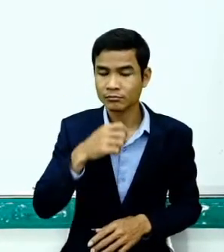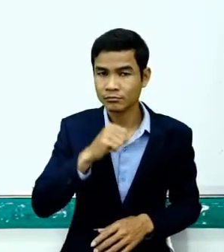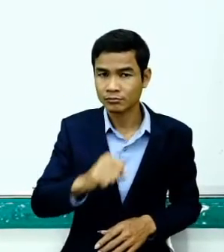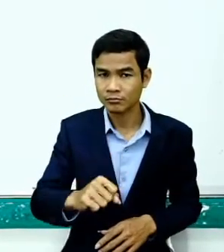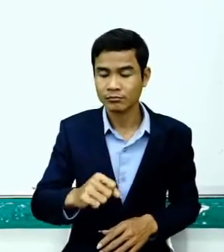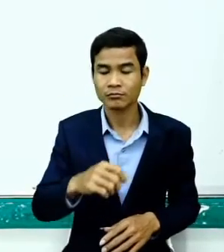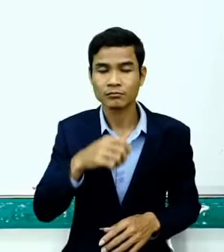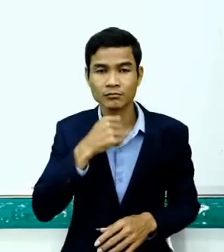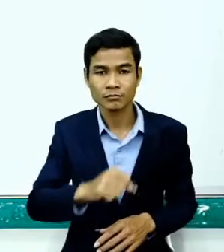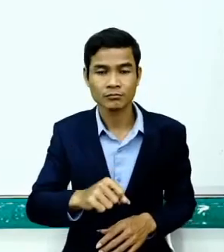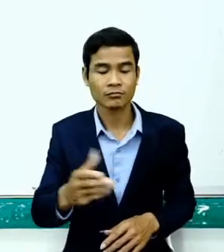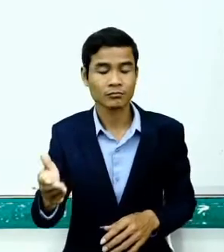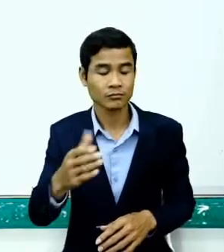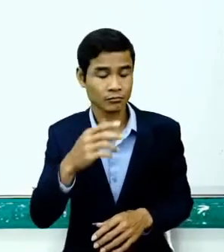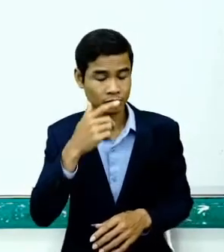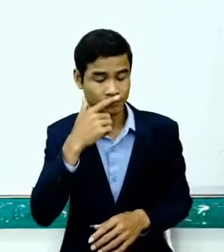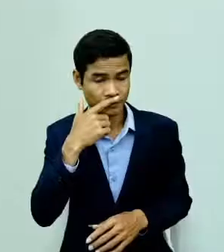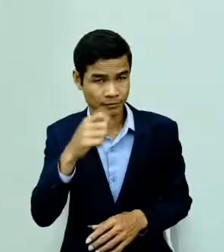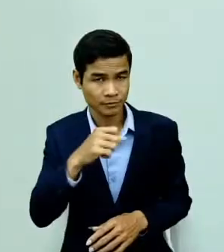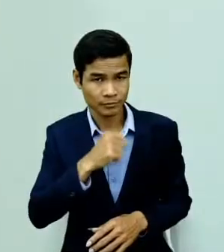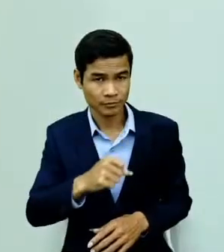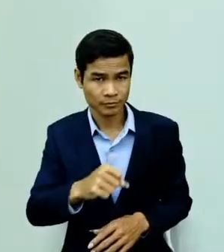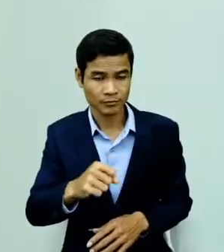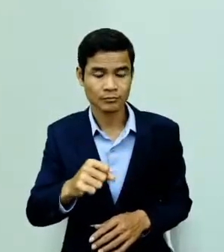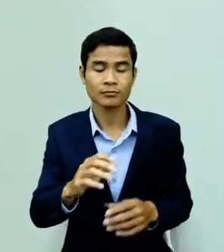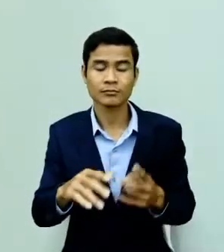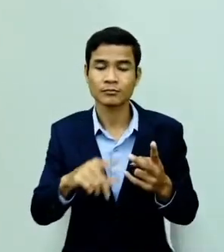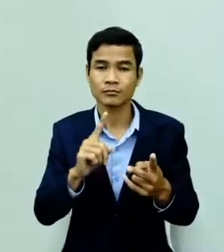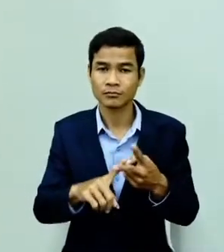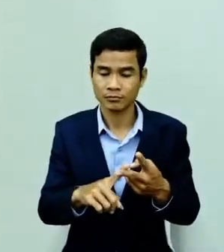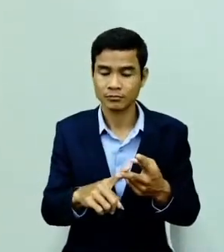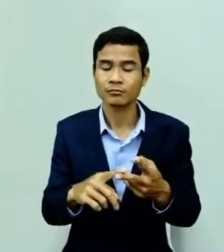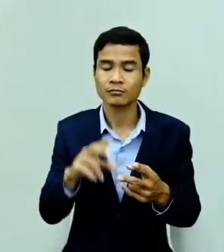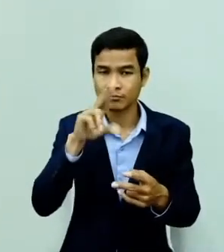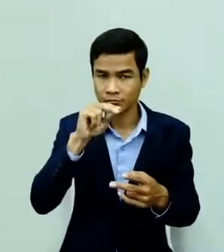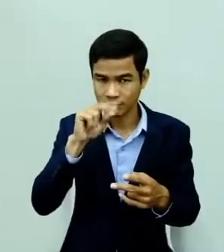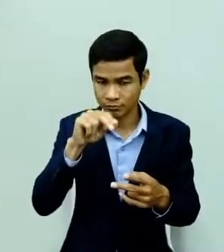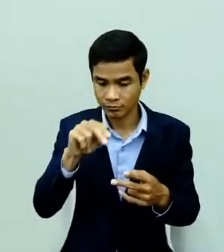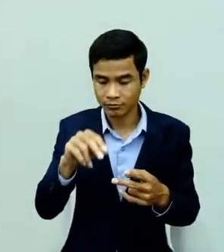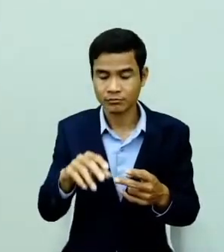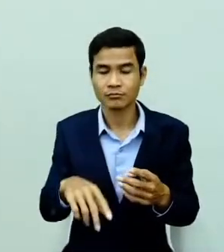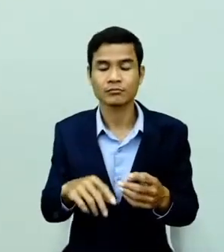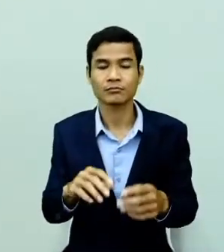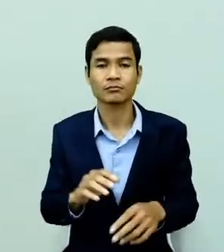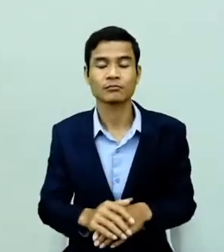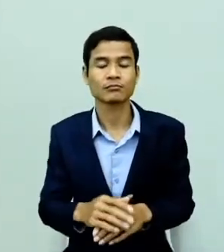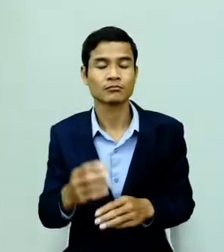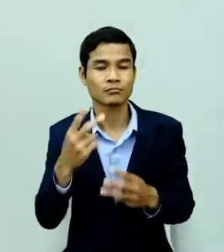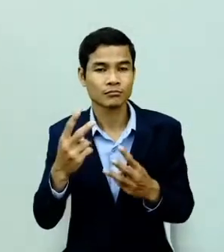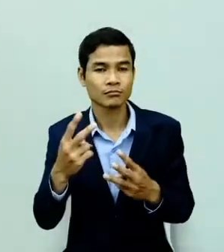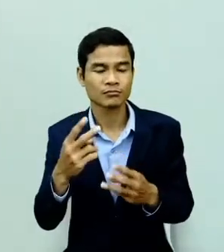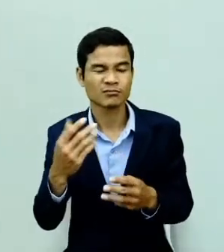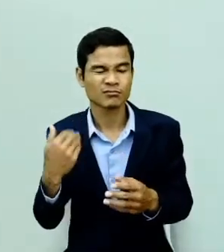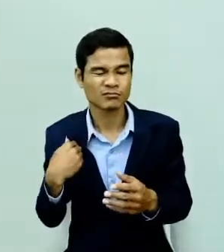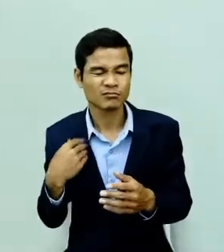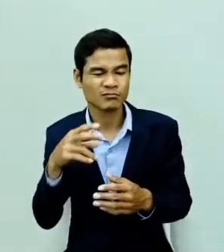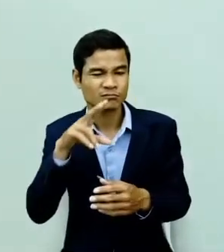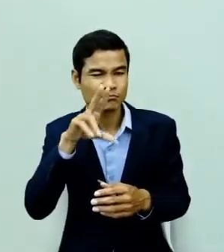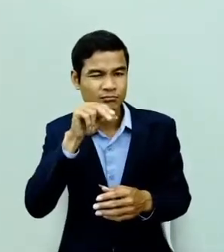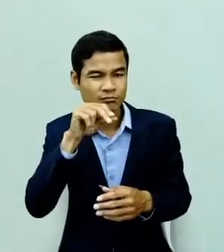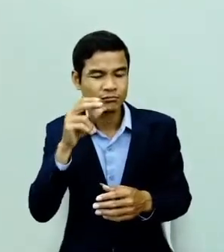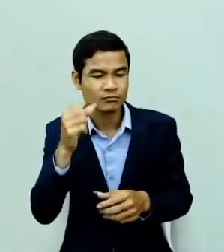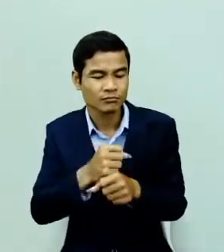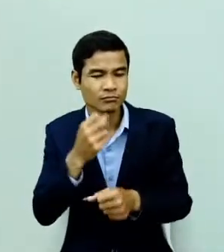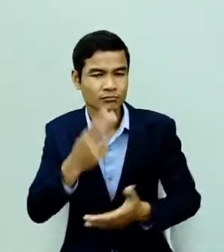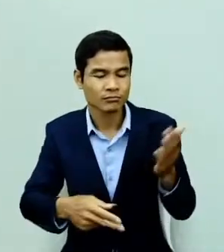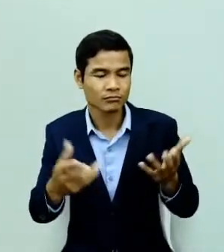ឃើញរូបអីទៀតកូនចាឃើញរូបទាហើយឃើញទៀងគាត់កំពុងធ្វើអ្វីកូនមើលមើ